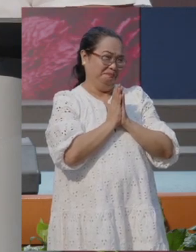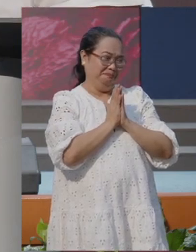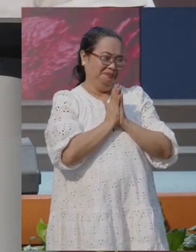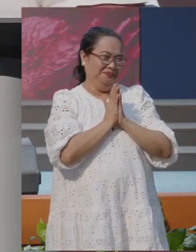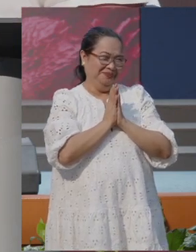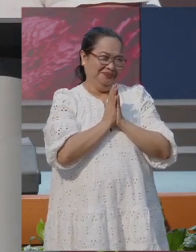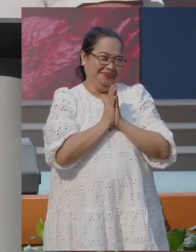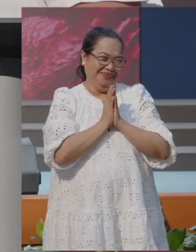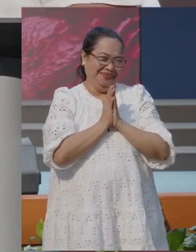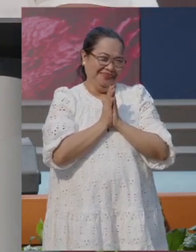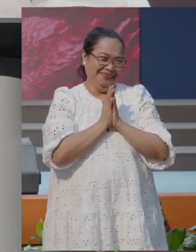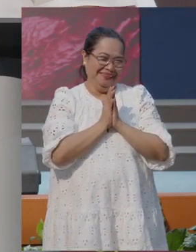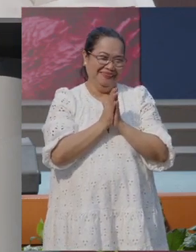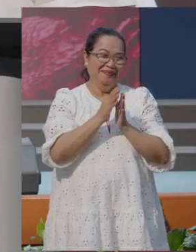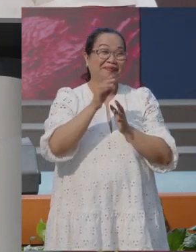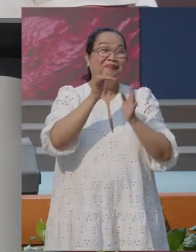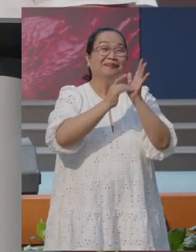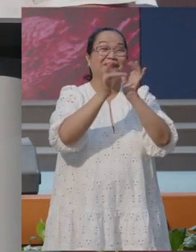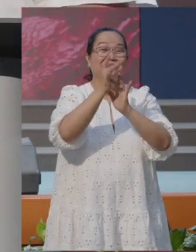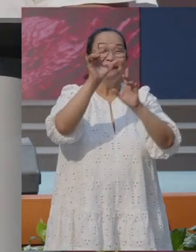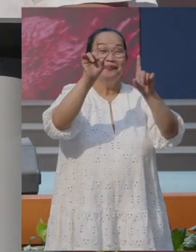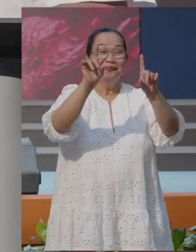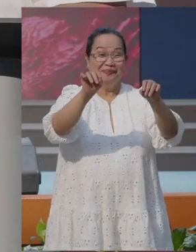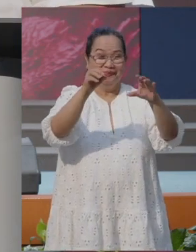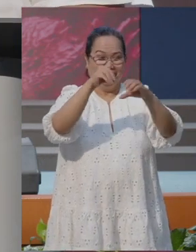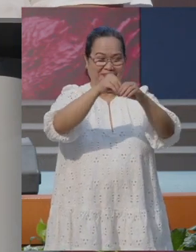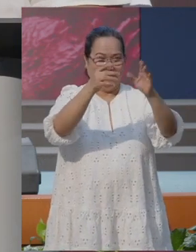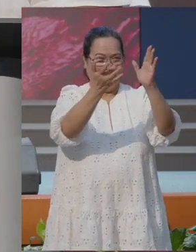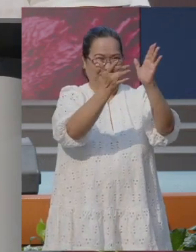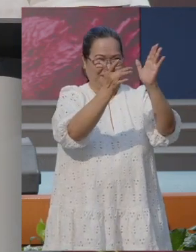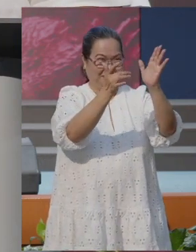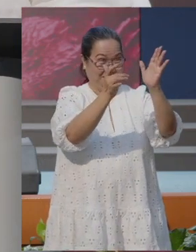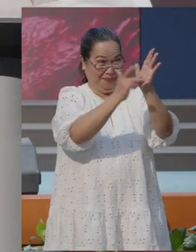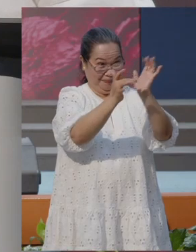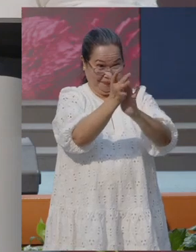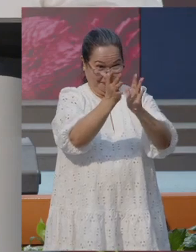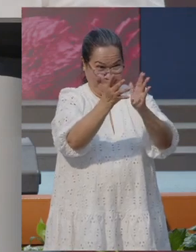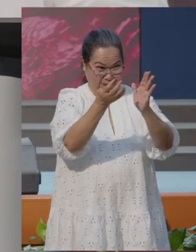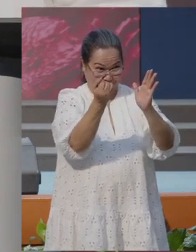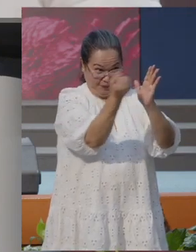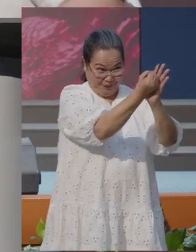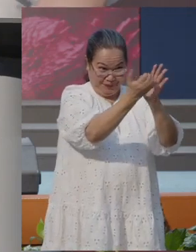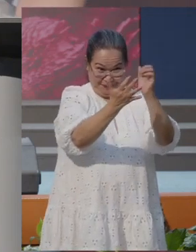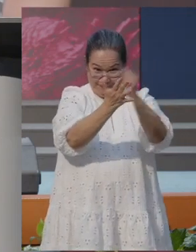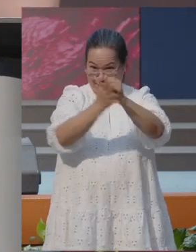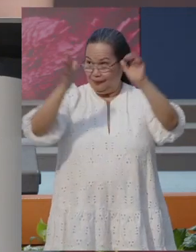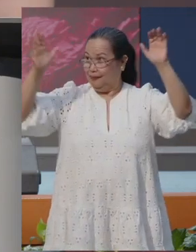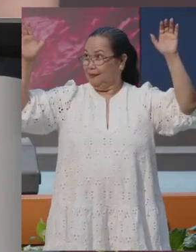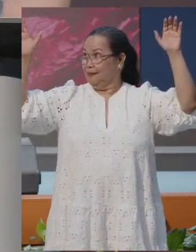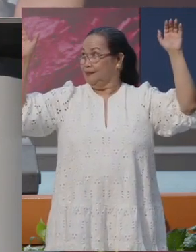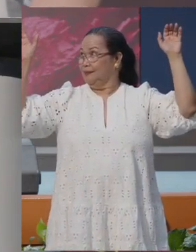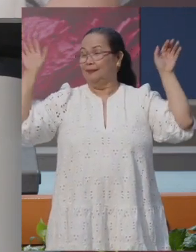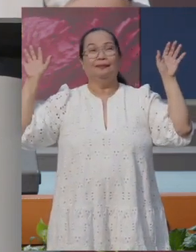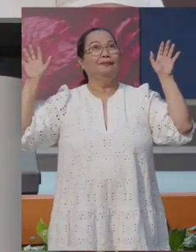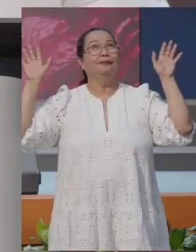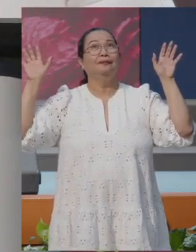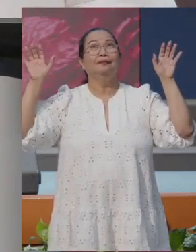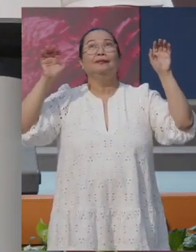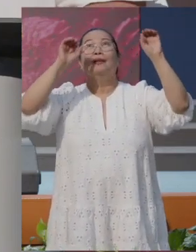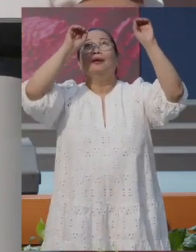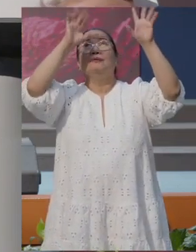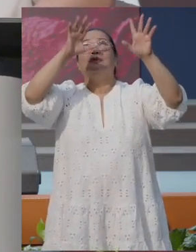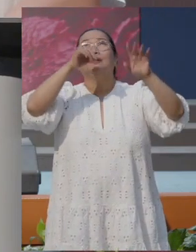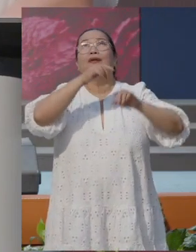Ginawa ito ni Kristo sa krus. Nung siya ay pinako na, Luke 23:34, ang sabi niya, Father,